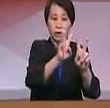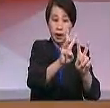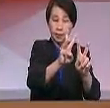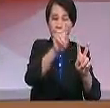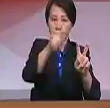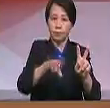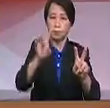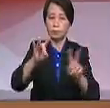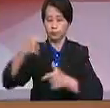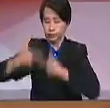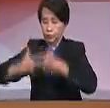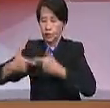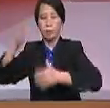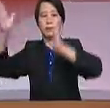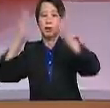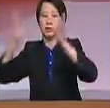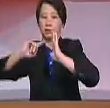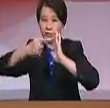untuk Liga Malaysia